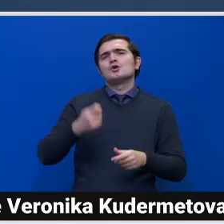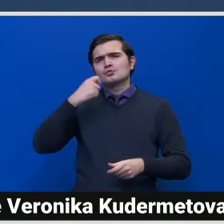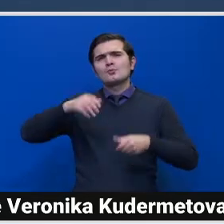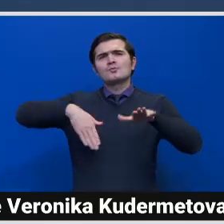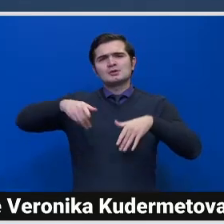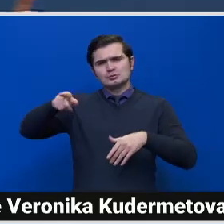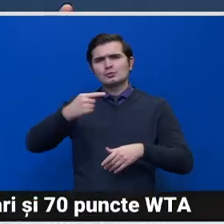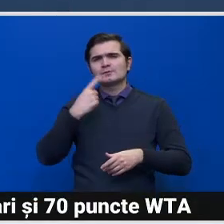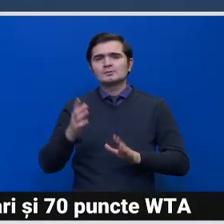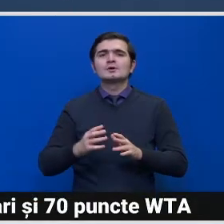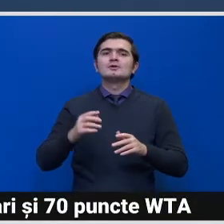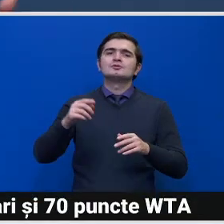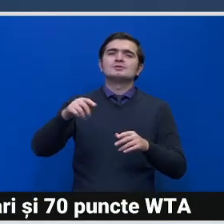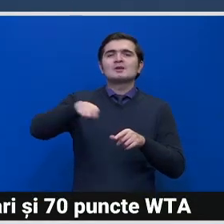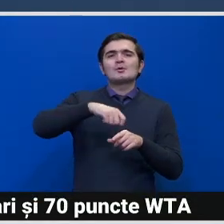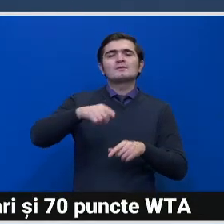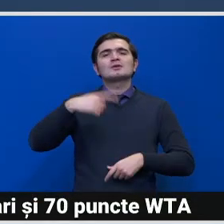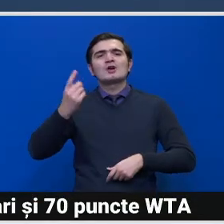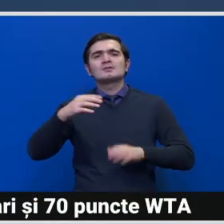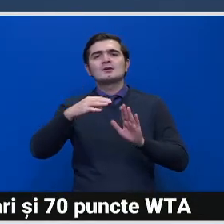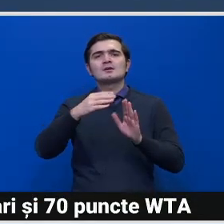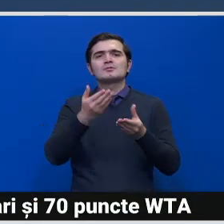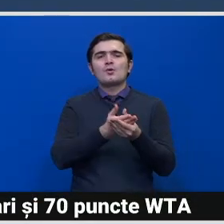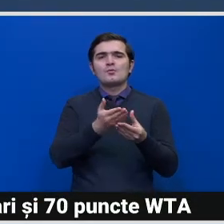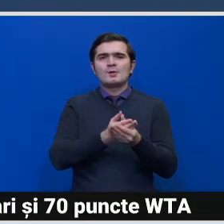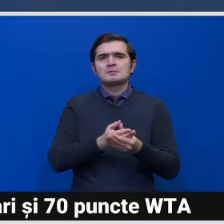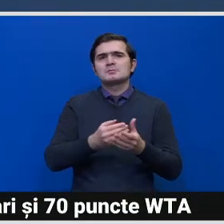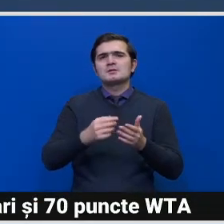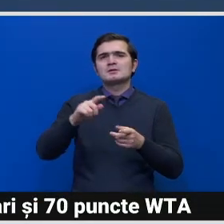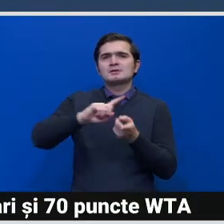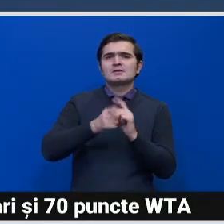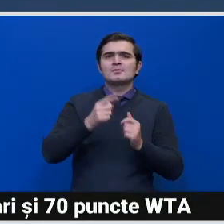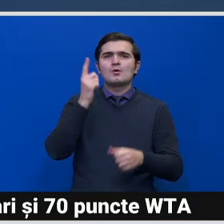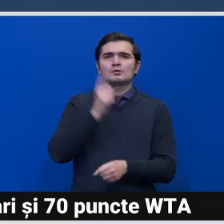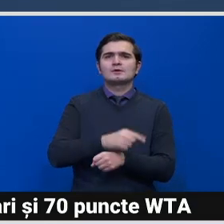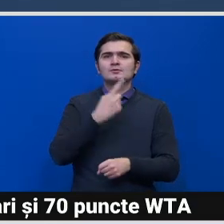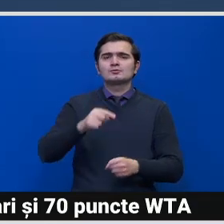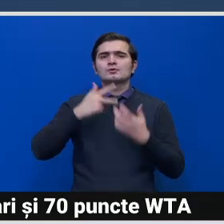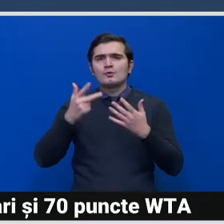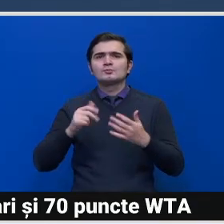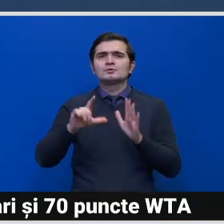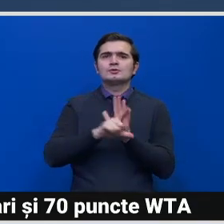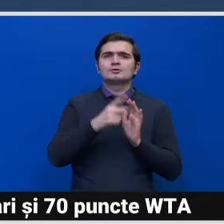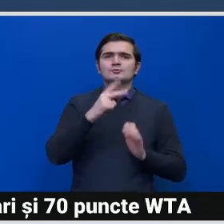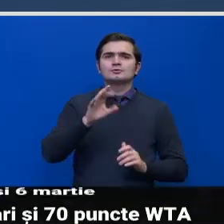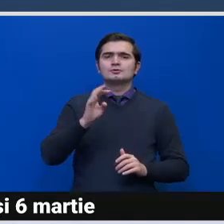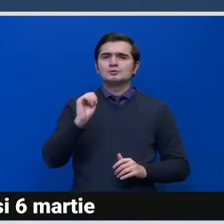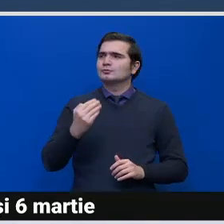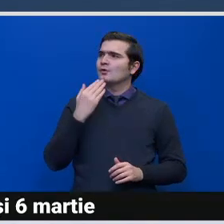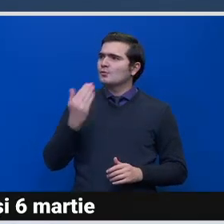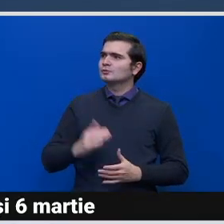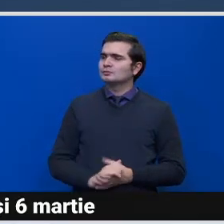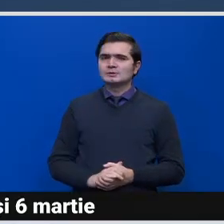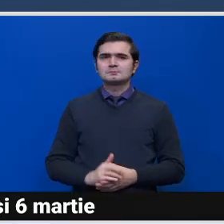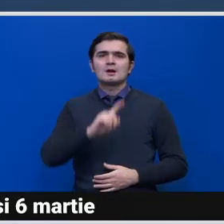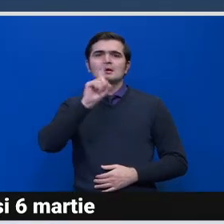spună șomajul tehnic, se modifică și alte acte normative, respectiv ordonanța 118 și legea 259. Mulțumesc. Mulțumesc, domnule ministru.